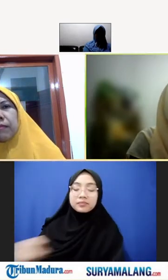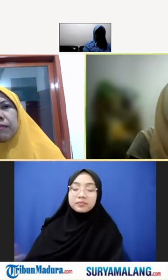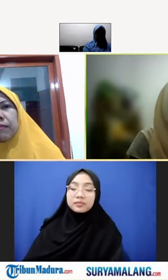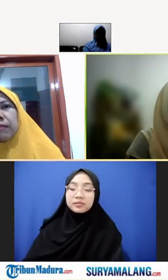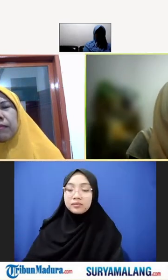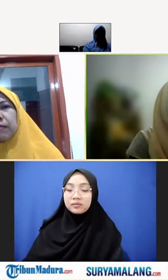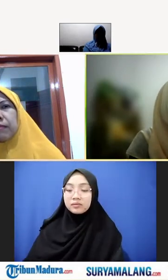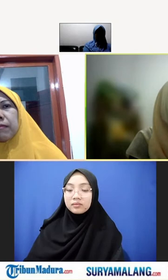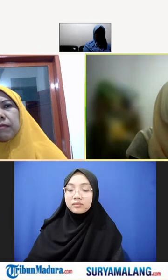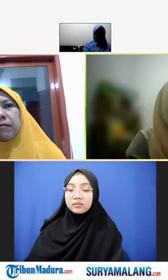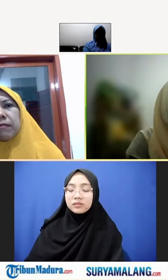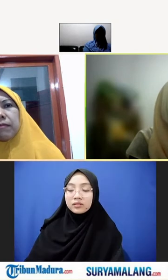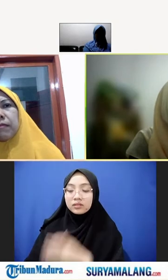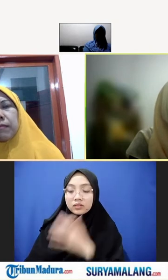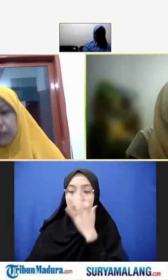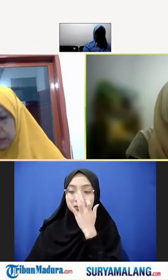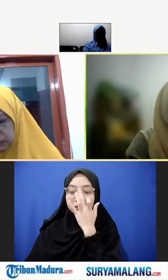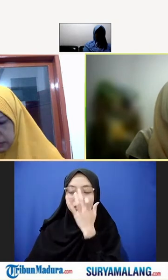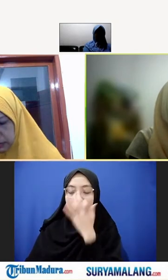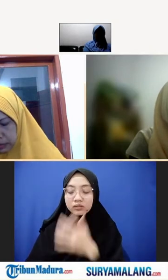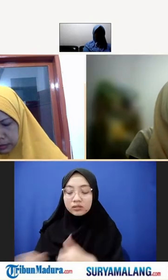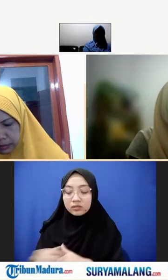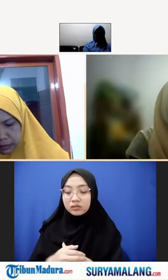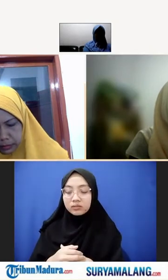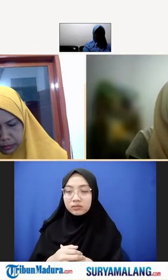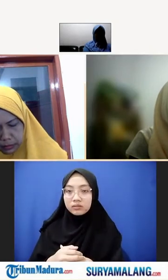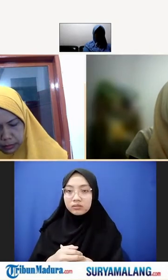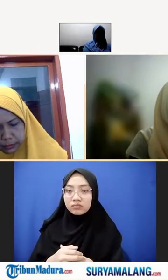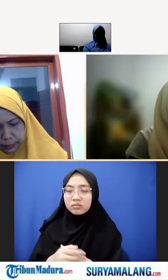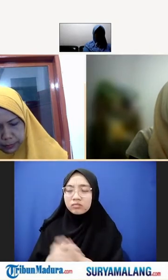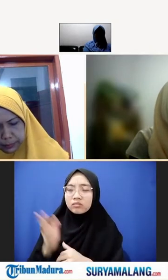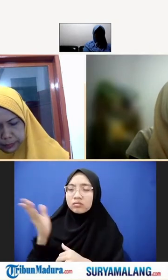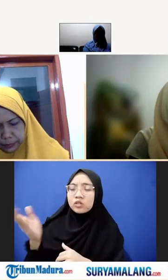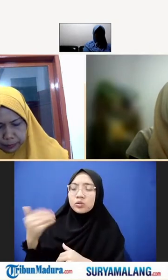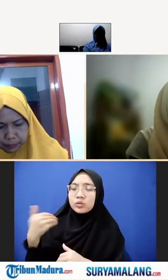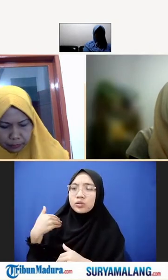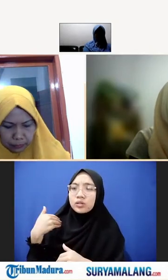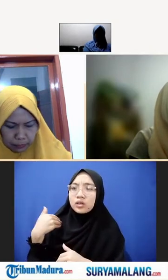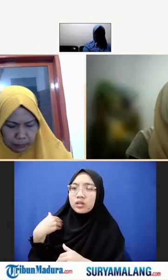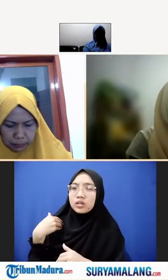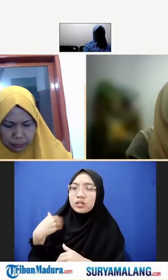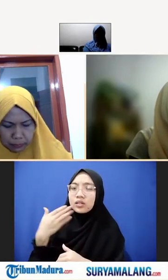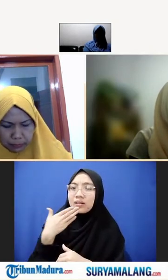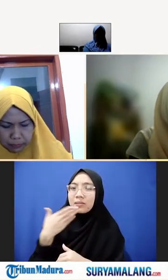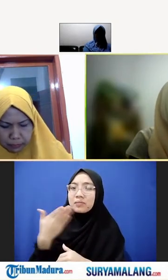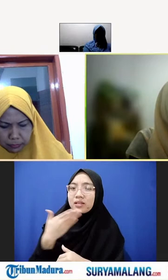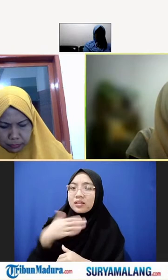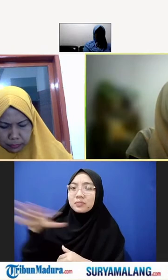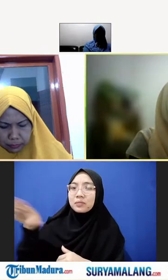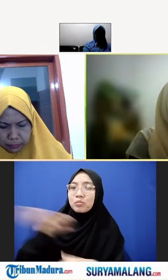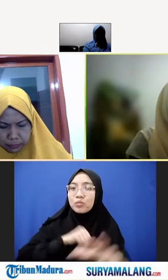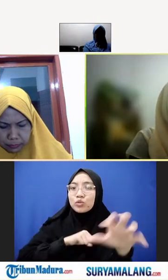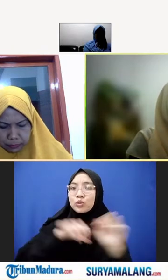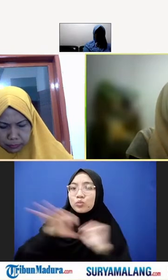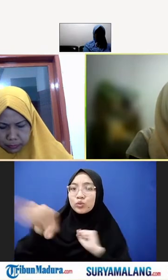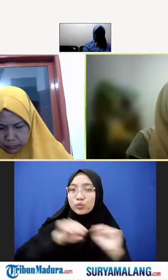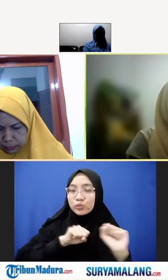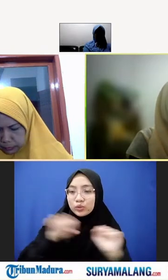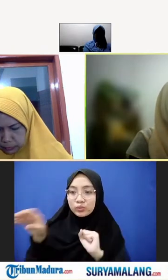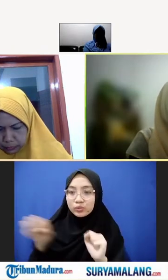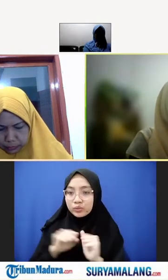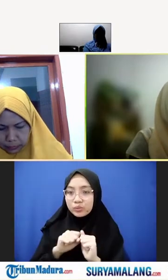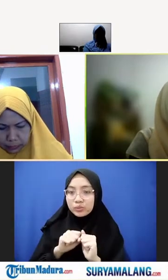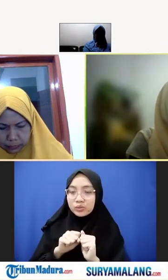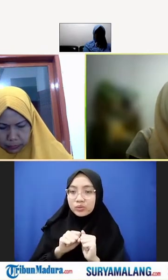Gimana, Bu? Dia juga punya problem behavior, suka merebut. Iya. Tadi suka